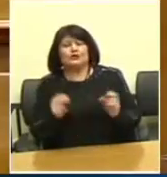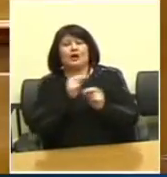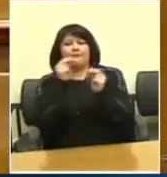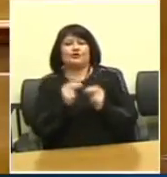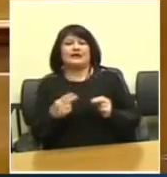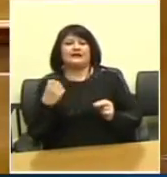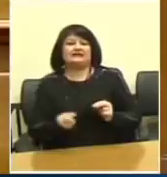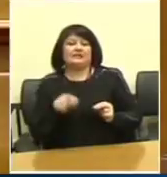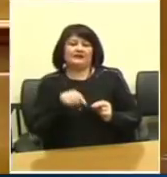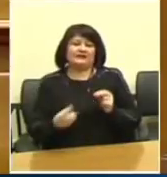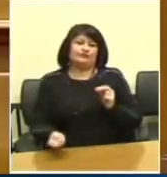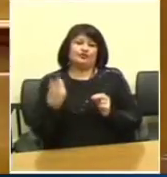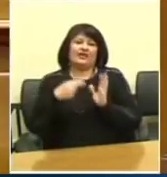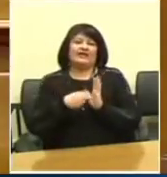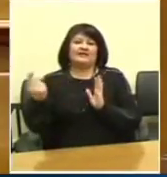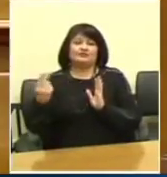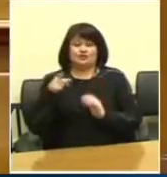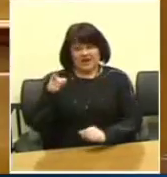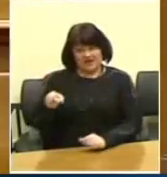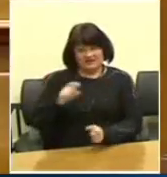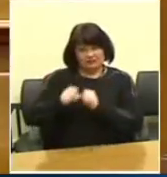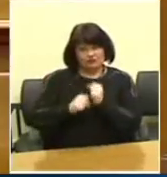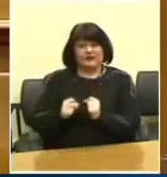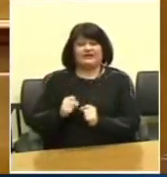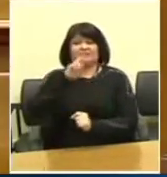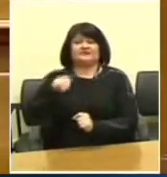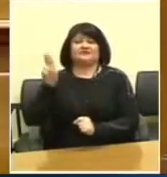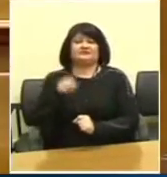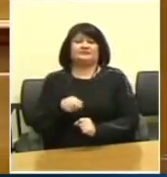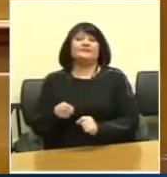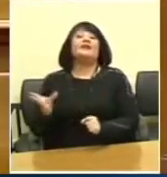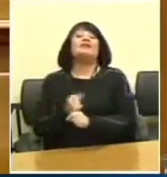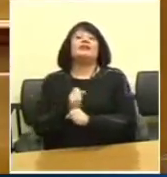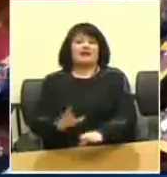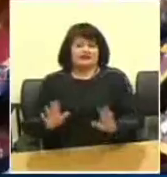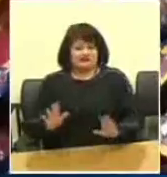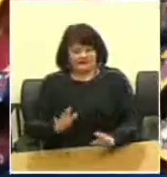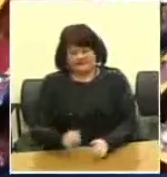αυτή η μεγάλη θεσμική τομή που εσείς επιχειρείτε να ακυρώσετε, αλλά δεν θα το καταφέρετε.